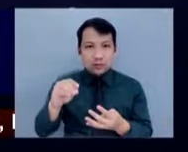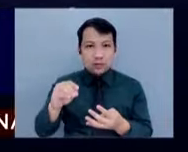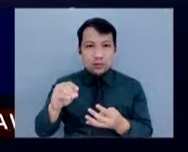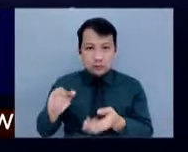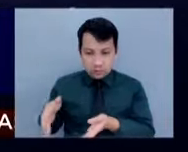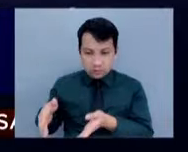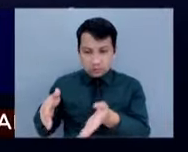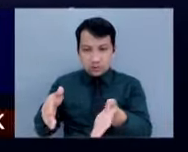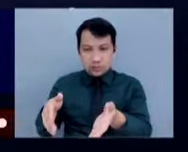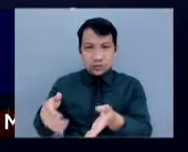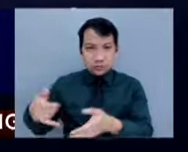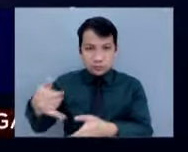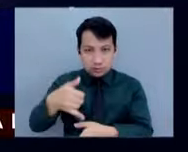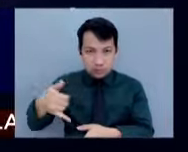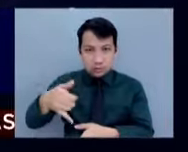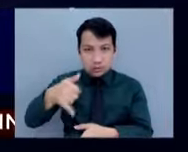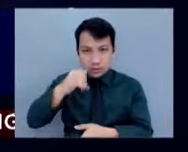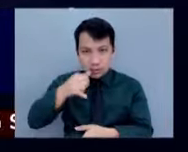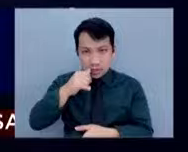bar.